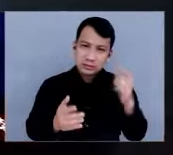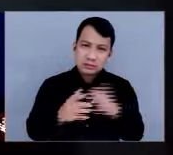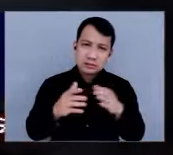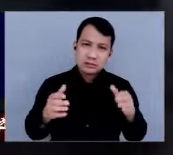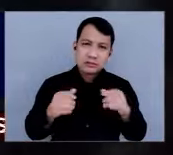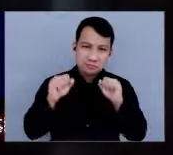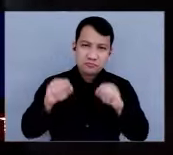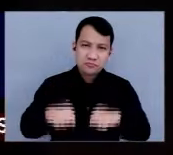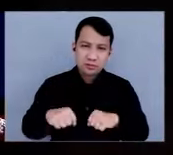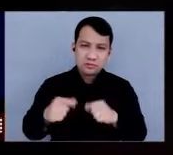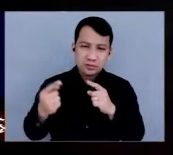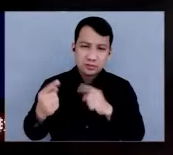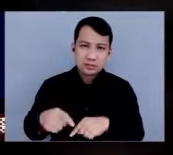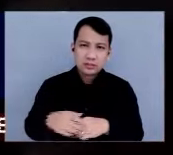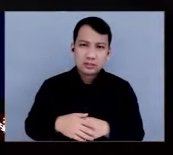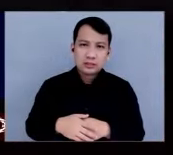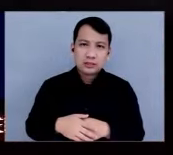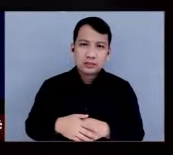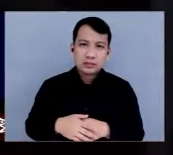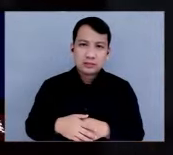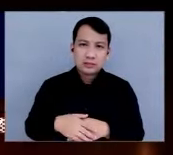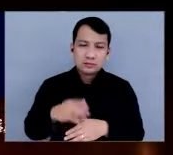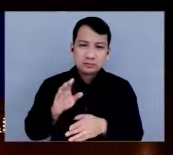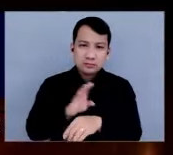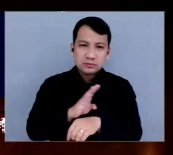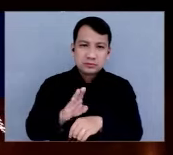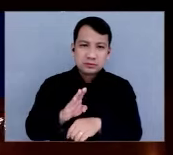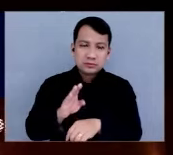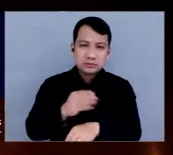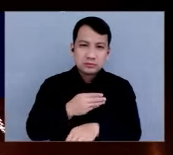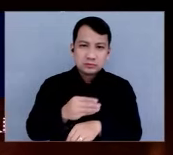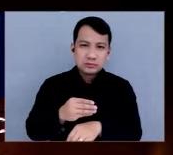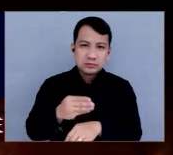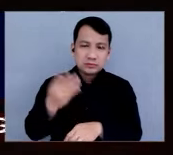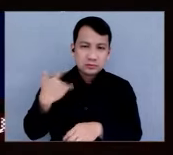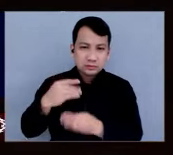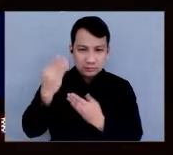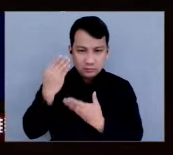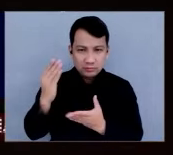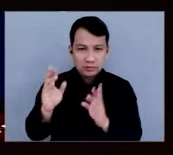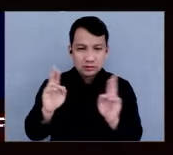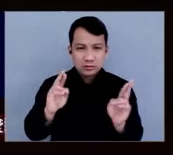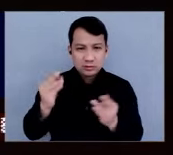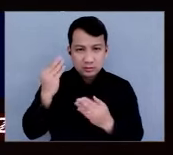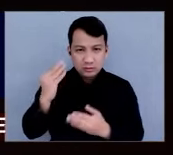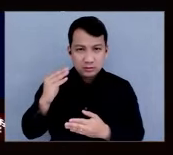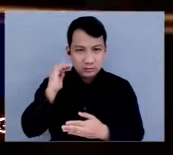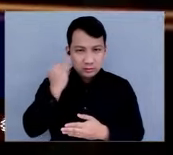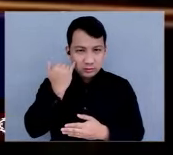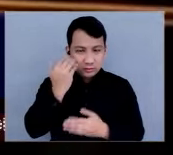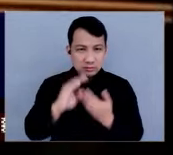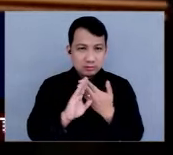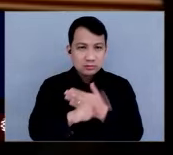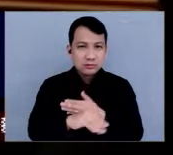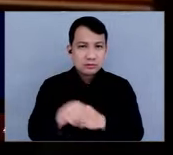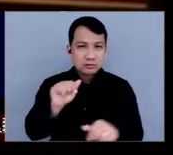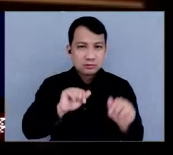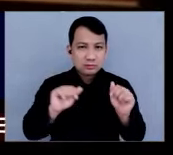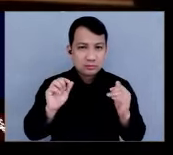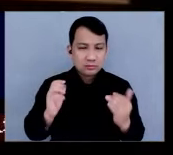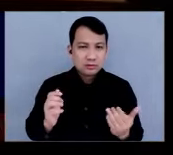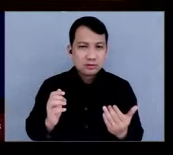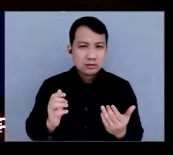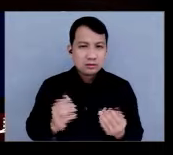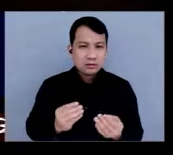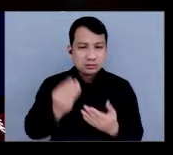possibility at kahit B sa kanyang music at fashion career handang-handa raw si James na bumalik sa pag-arte may ilang nakalinyang